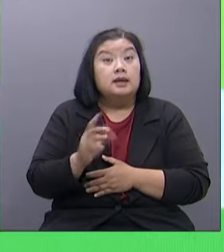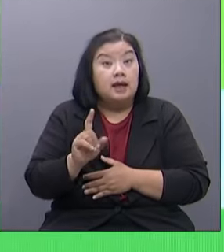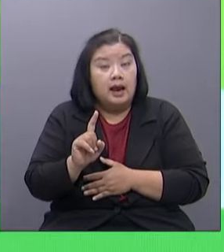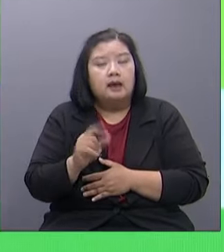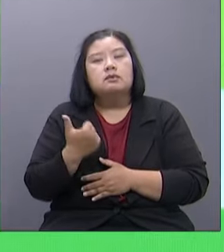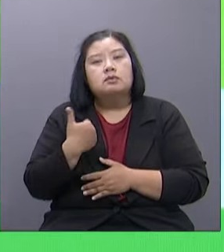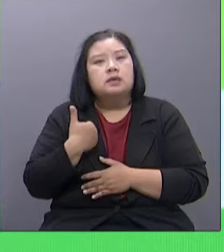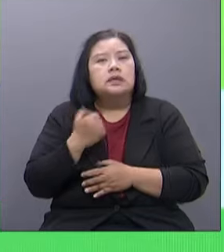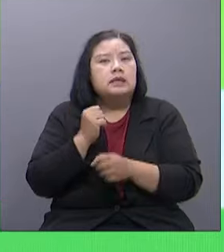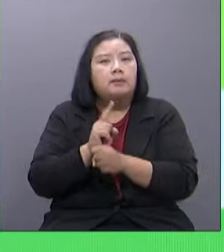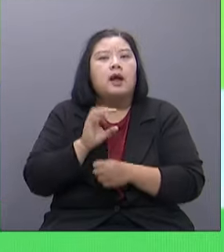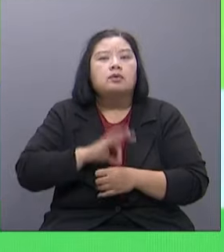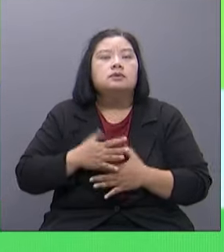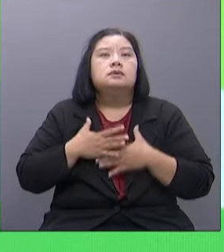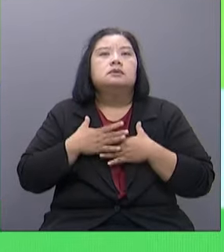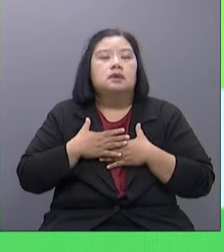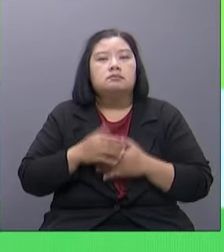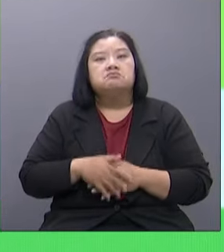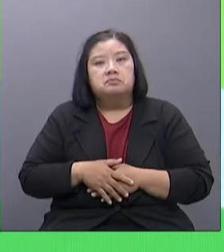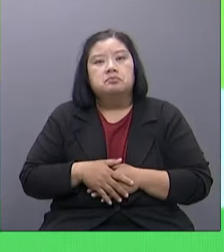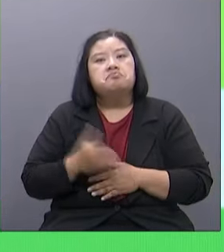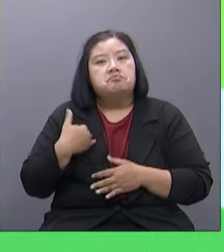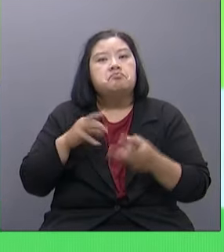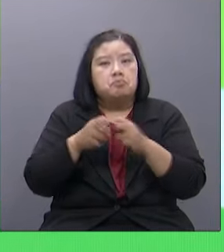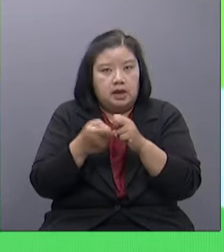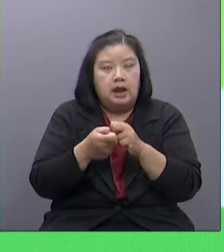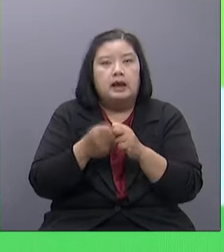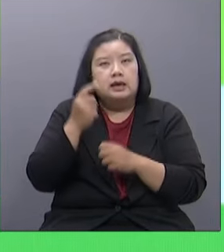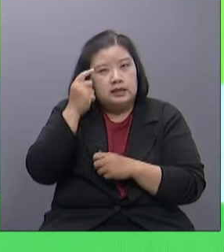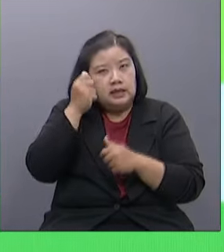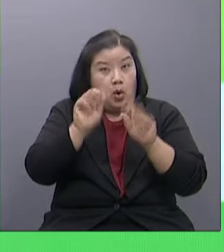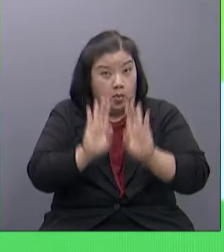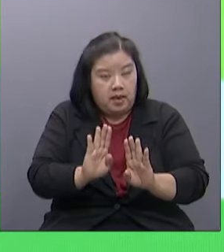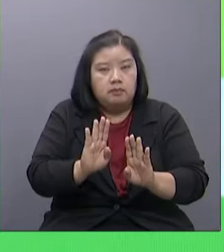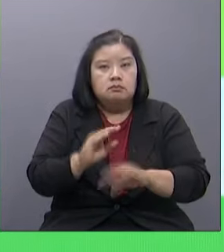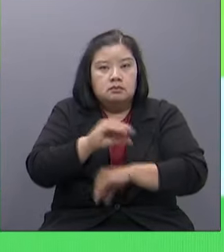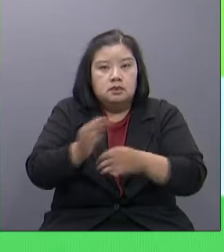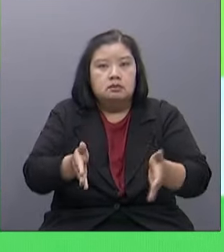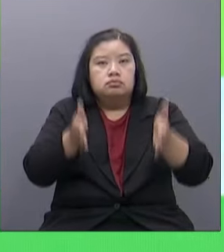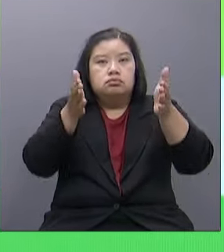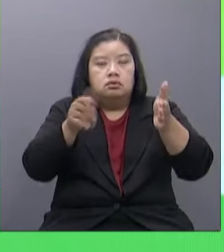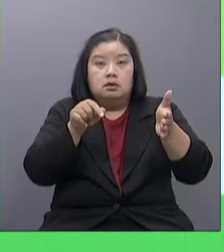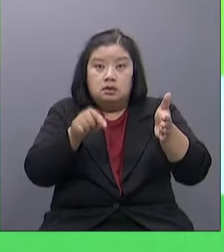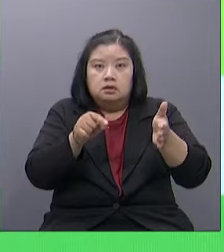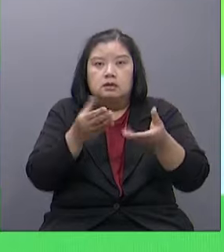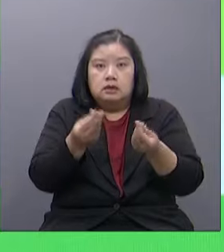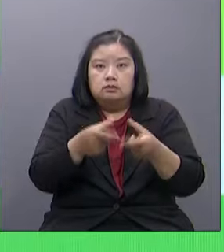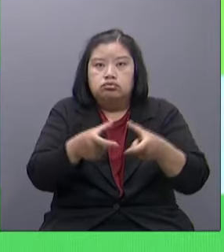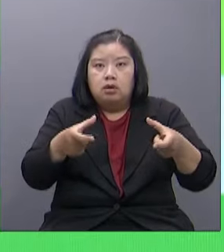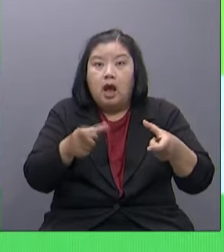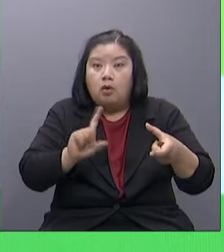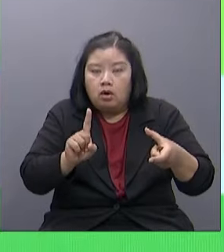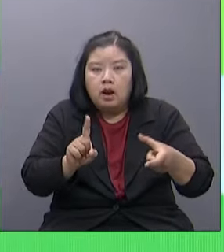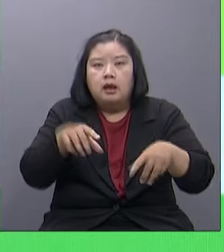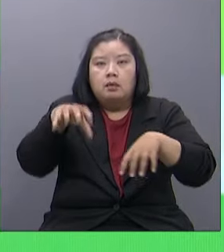ในวันนี้ค่ะคุณผู้ชมจะเห็นว่าความจำเป็นของการออกแบบนะคะในเรื่องของการจัดการพื้นที่ของเมืองมีความจำเป็นมาก